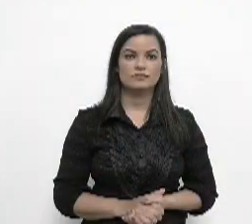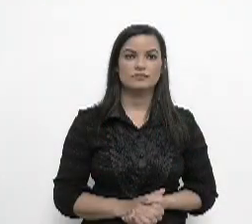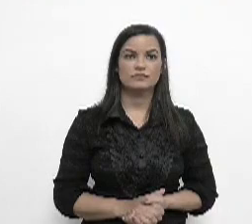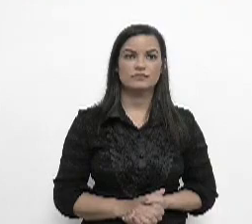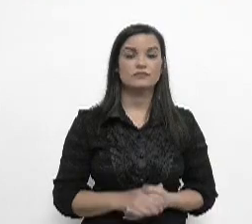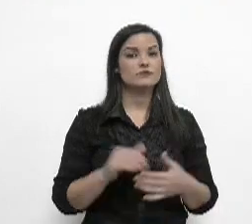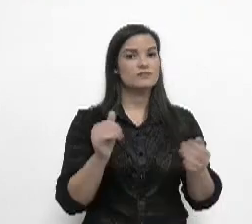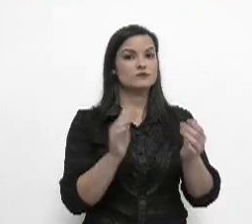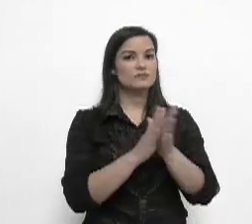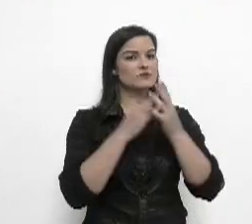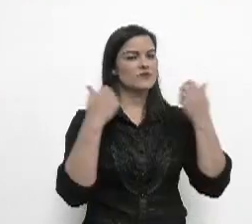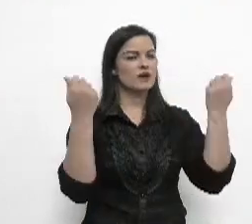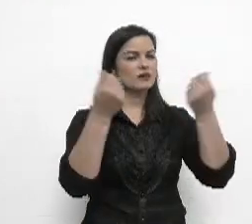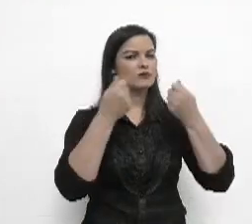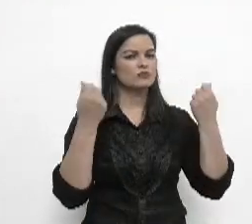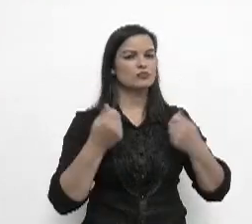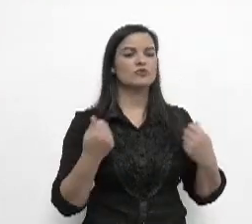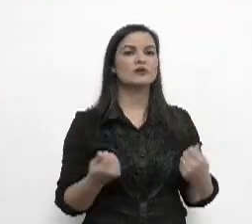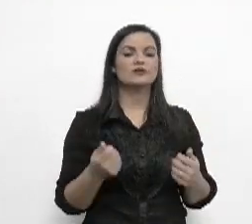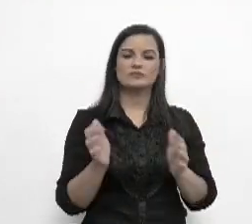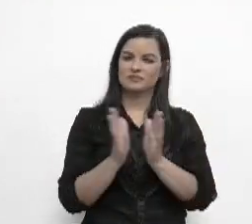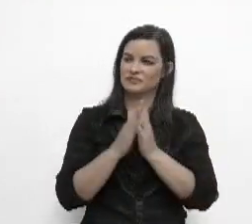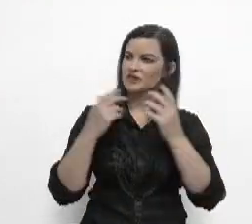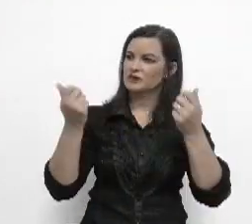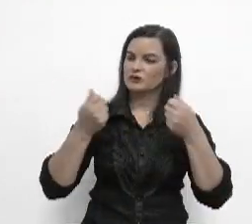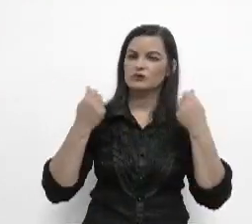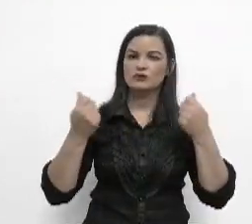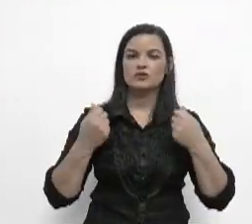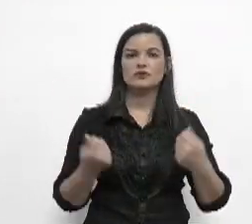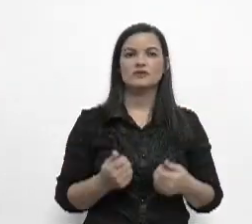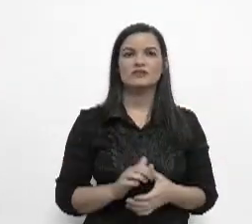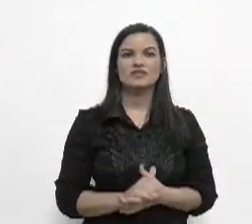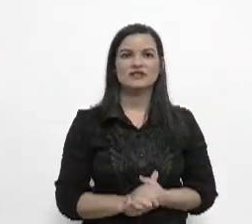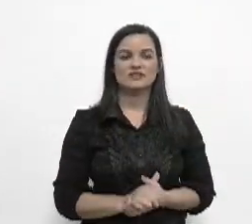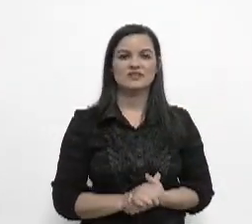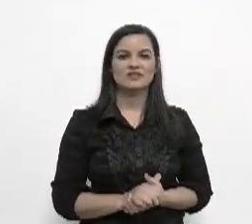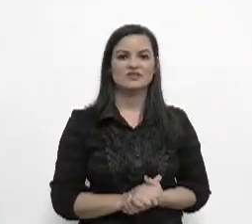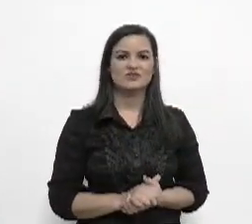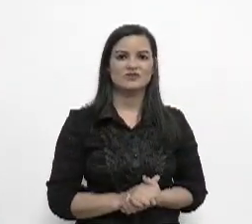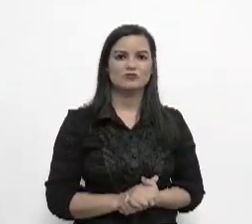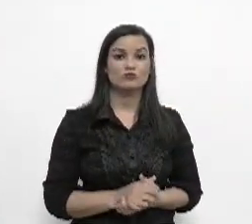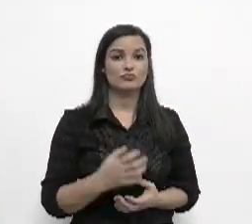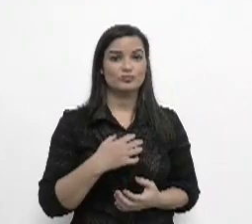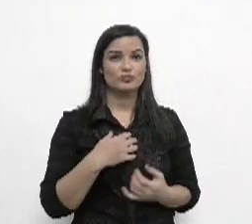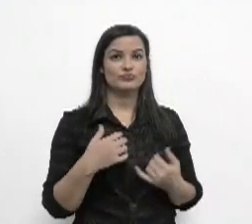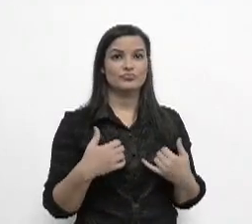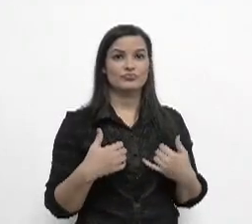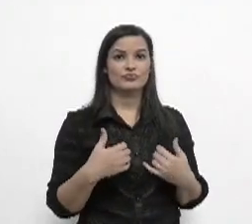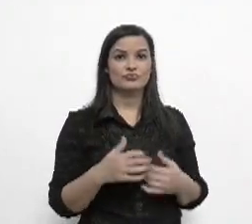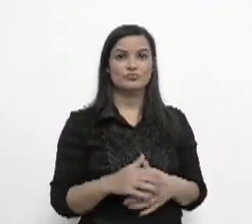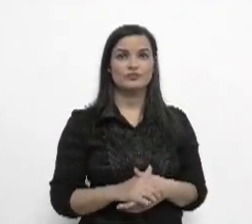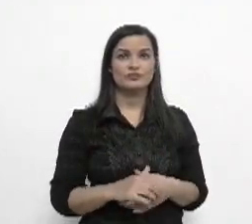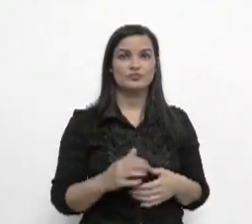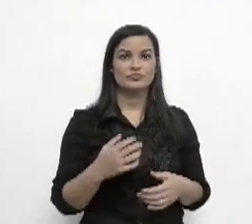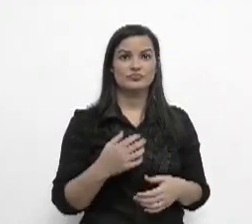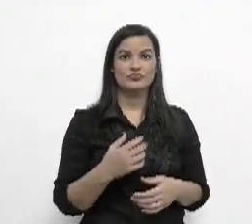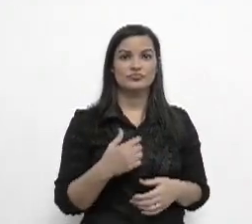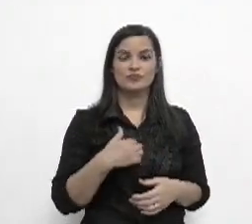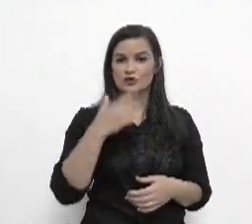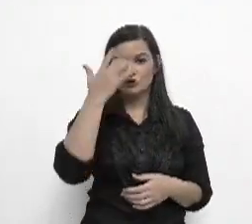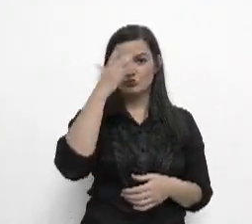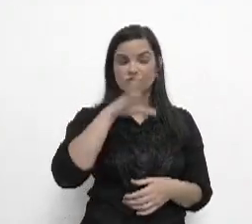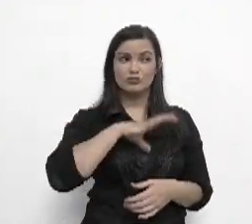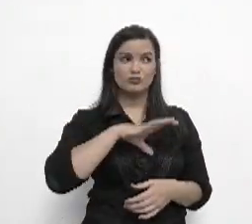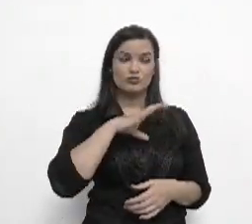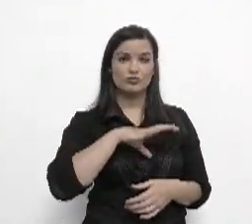할렐루야. Aleluia. 저는 브라질 말을 모르고 여러분은 한국말을 모릅니다. Eu não sei falar